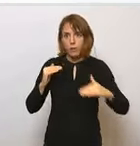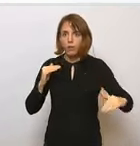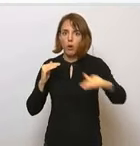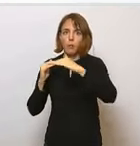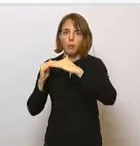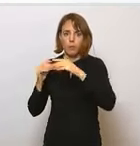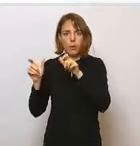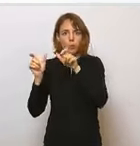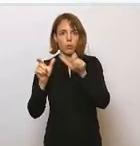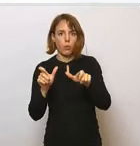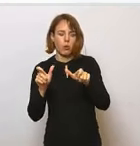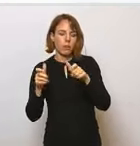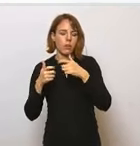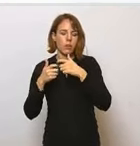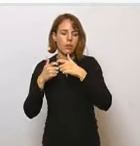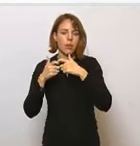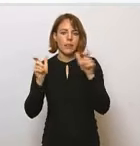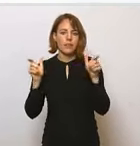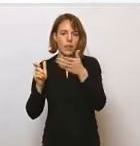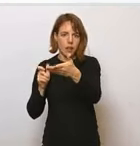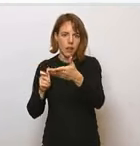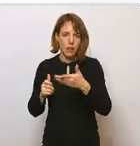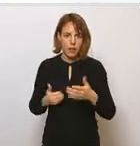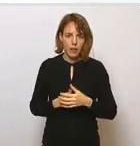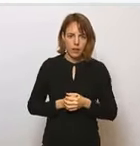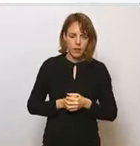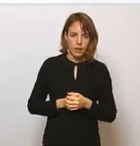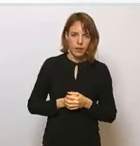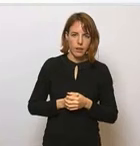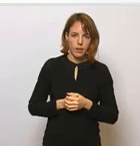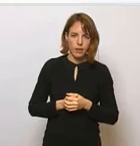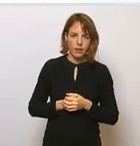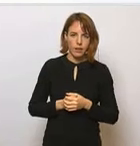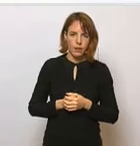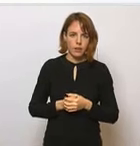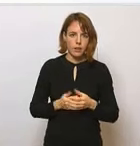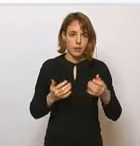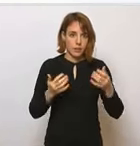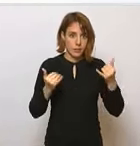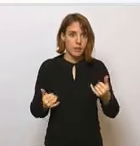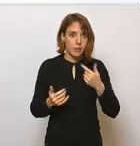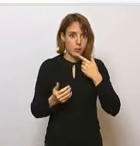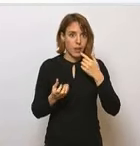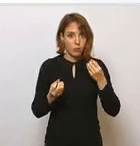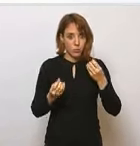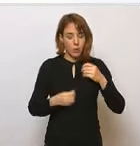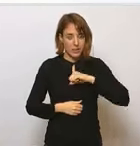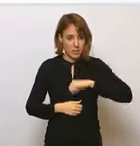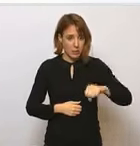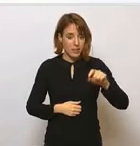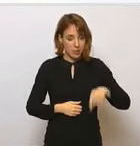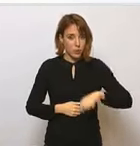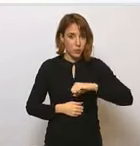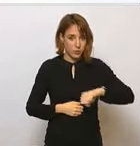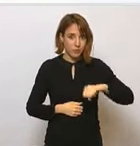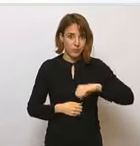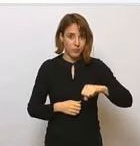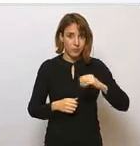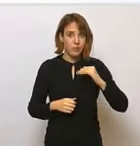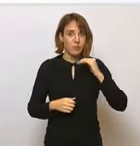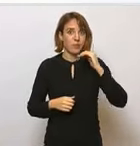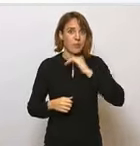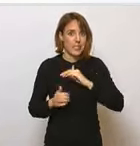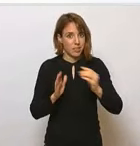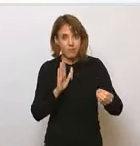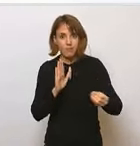perdrions dans ce cas-là cette vitesse que beaucoup de panélistes ont indiquée comme essentielle dans ce cas, parce que beaucoup d'entreprises n'ont